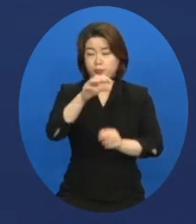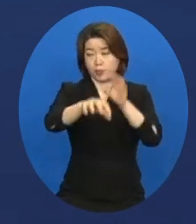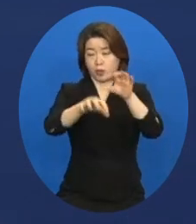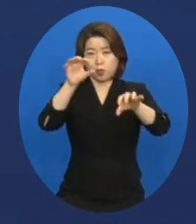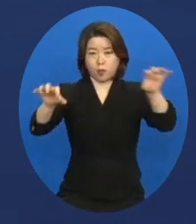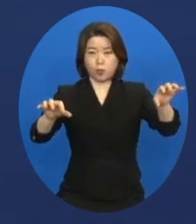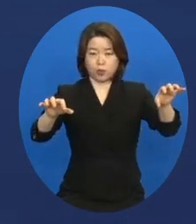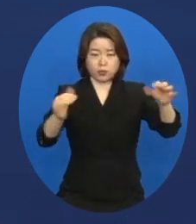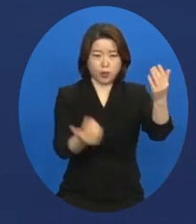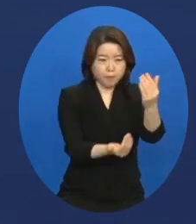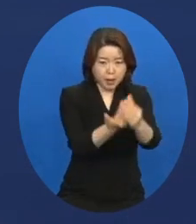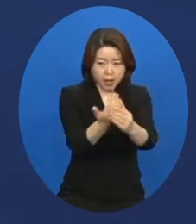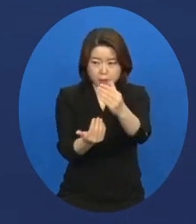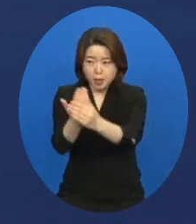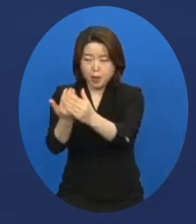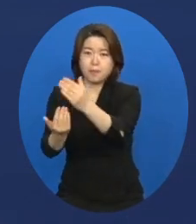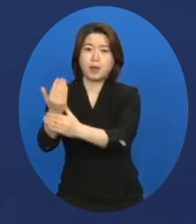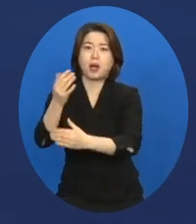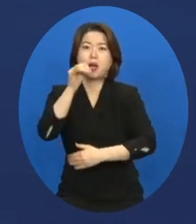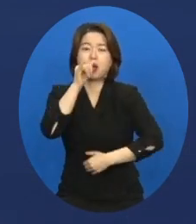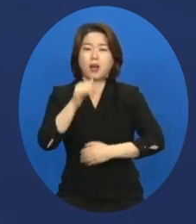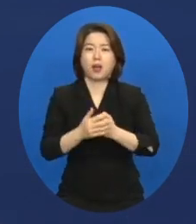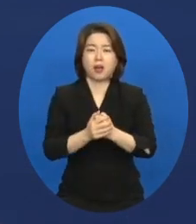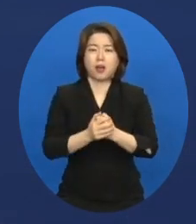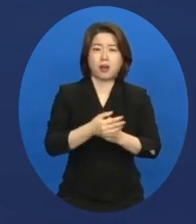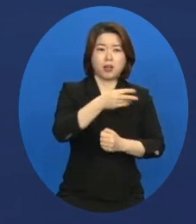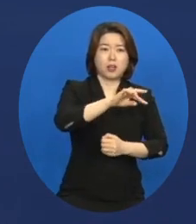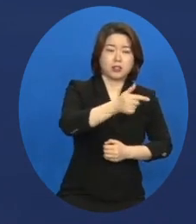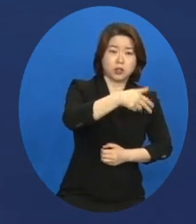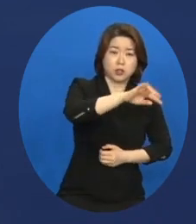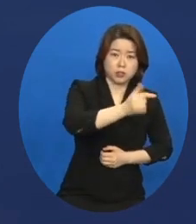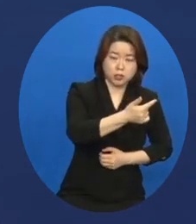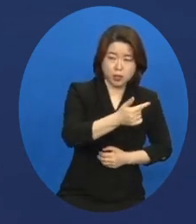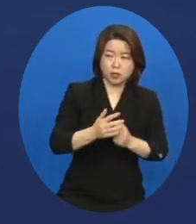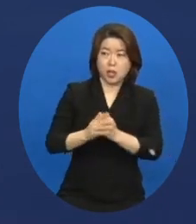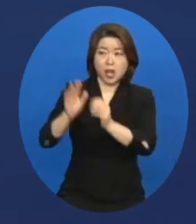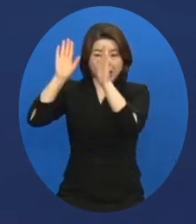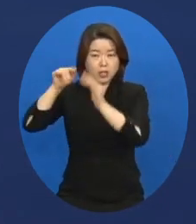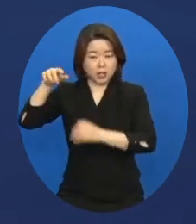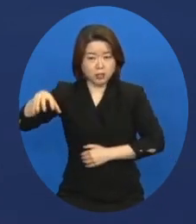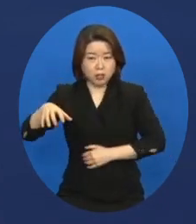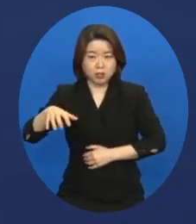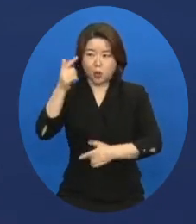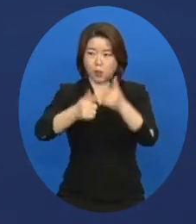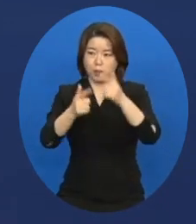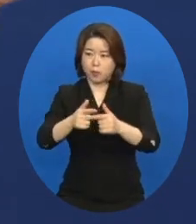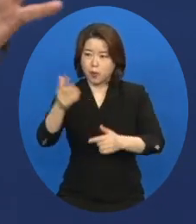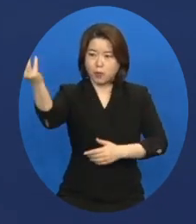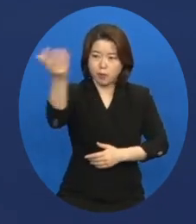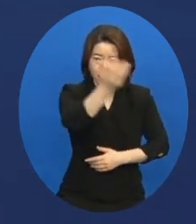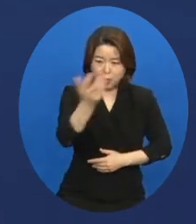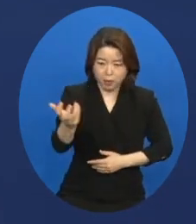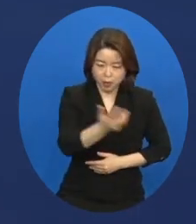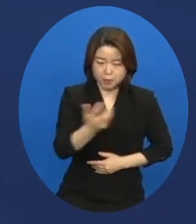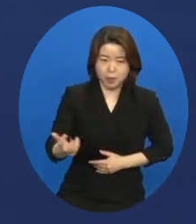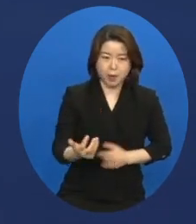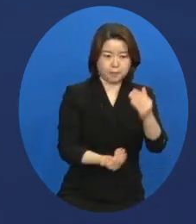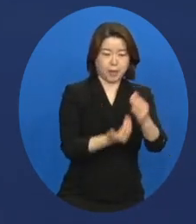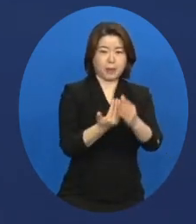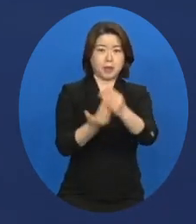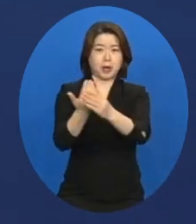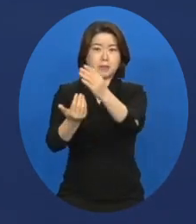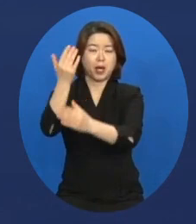곳곳에서 일어나기 시작했습니다. 선천, 개성, 원산, 목포로 전국 곳곳에 일어나기